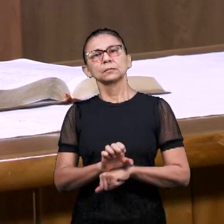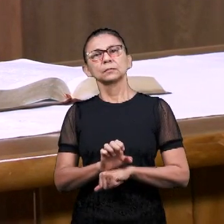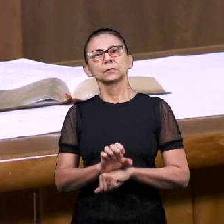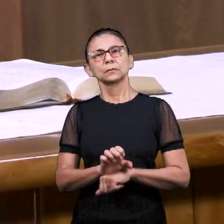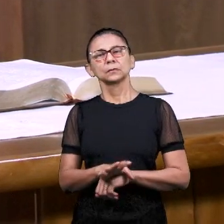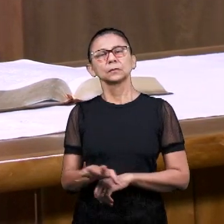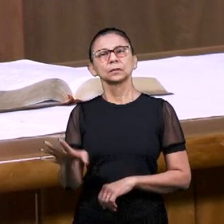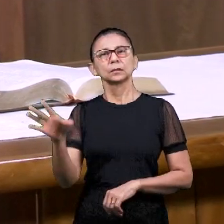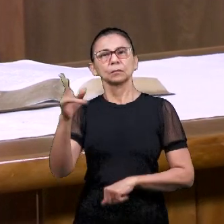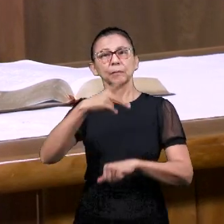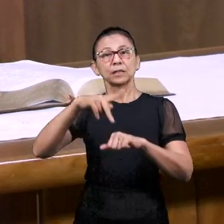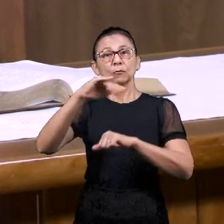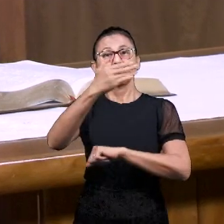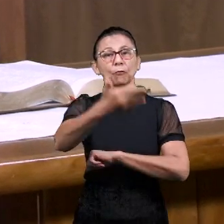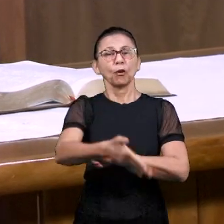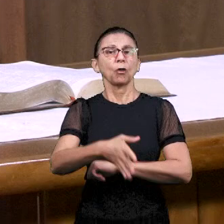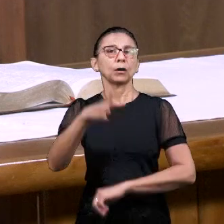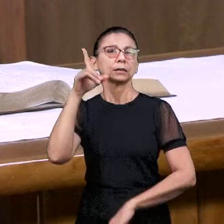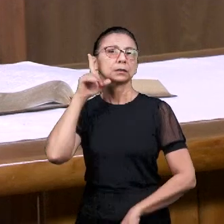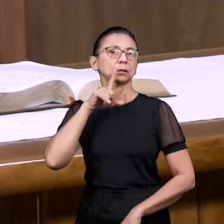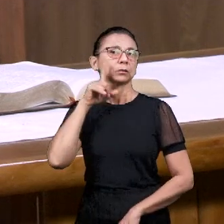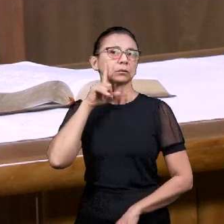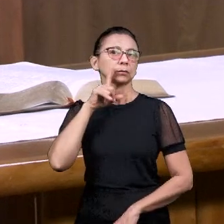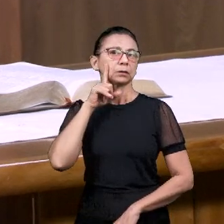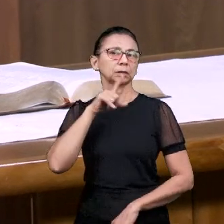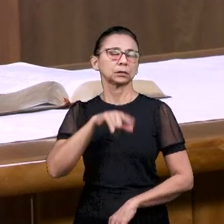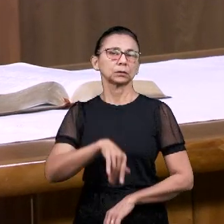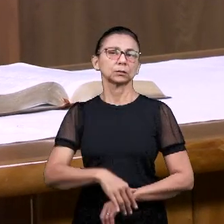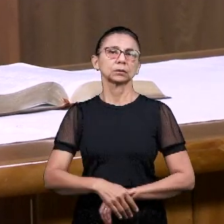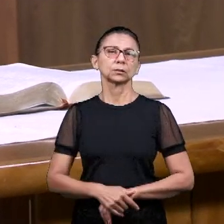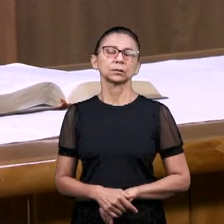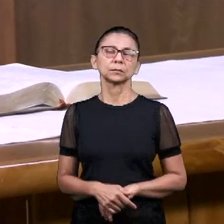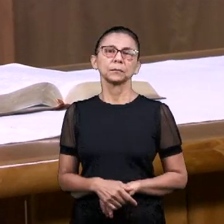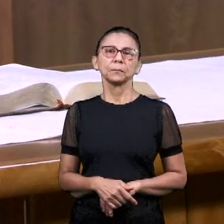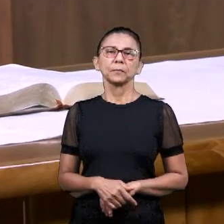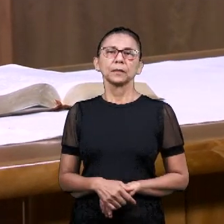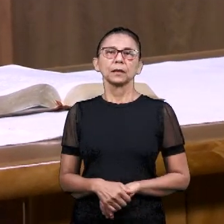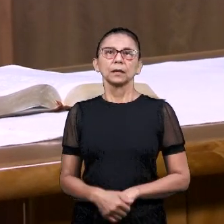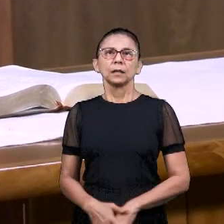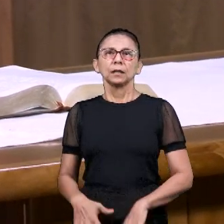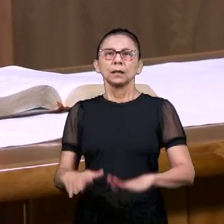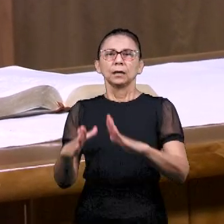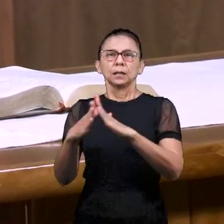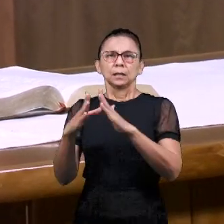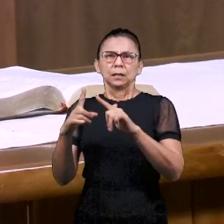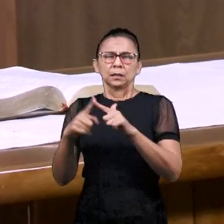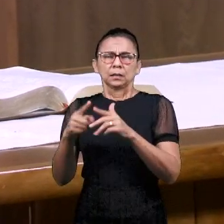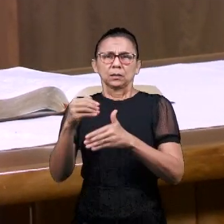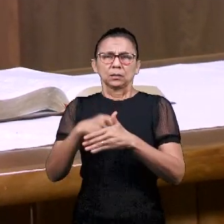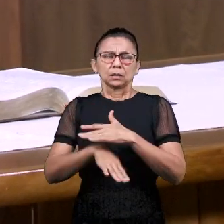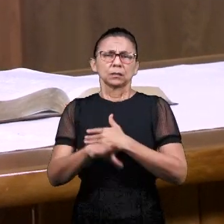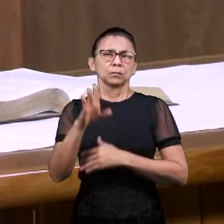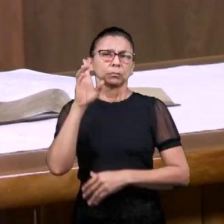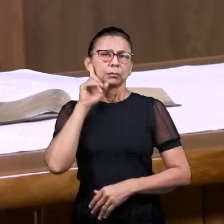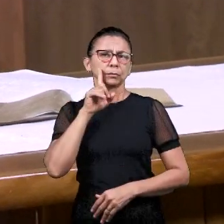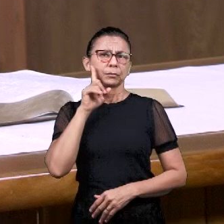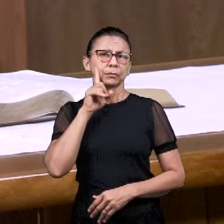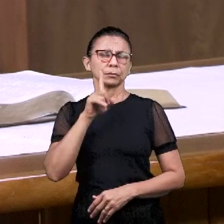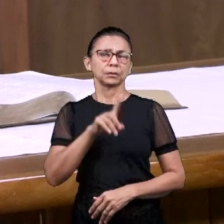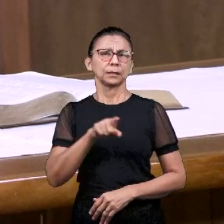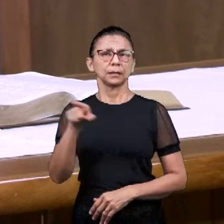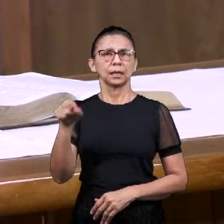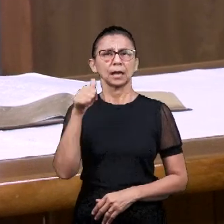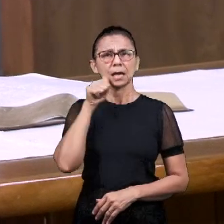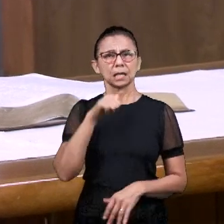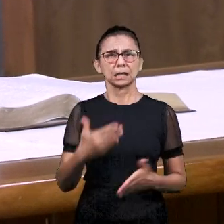l'Amérique, dans l'État de l'Utah. Notre église est à la ville de Provo. La sœur Rebecca